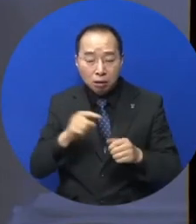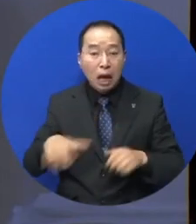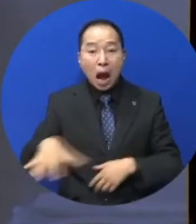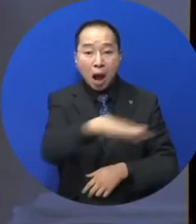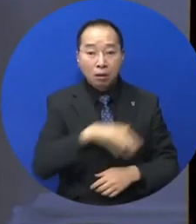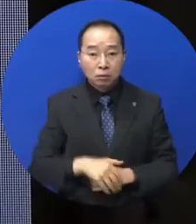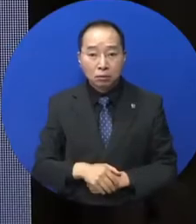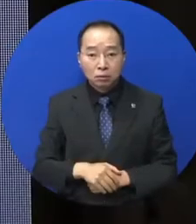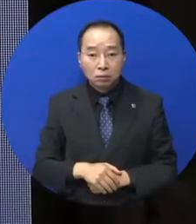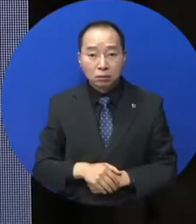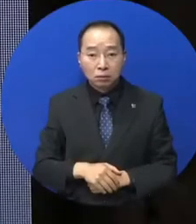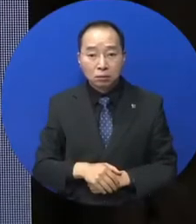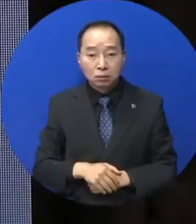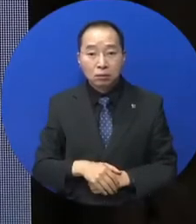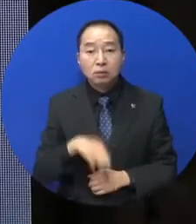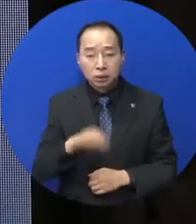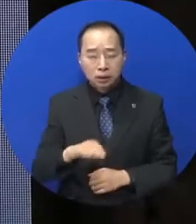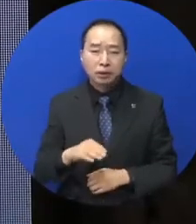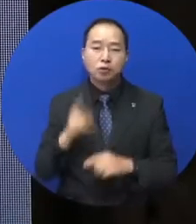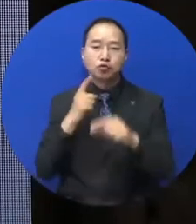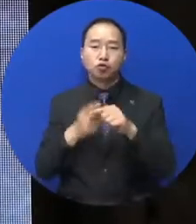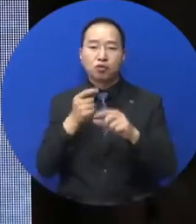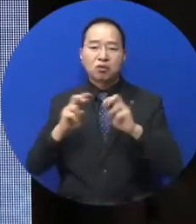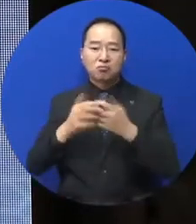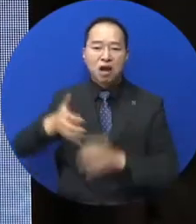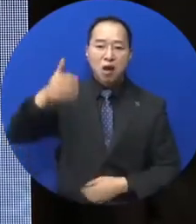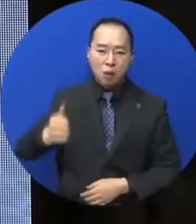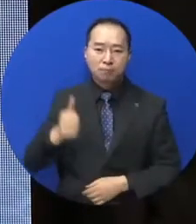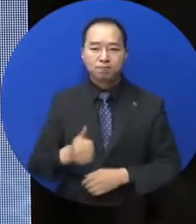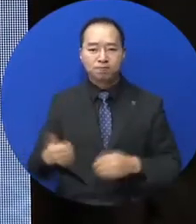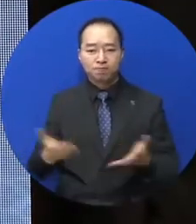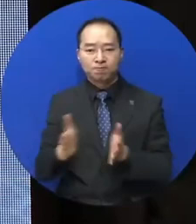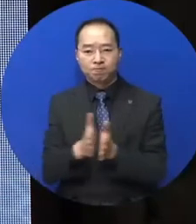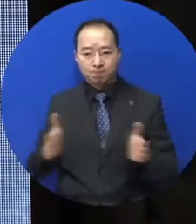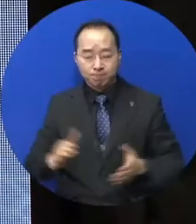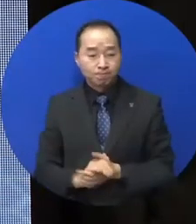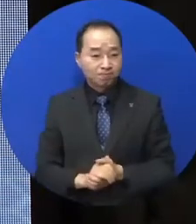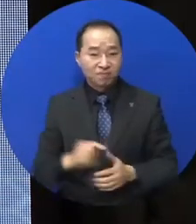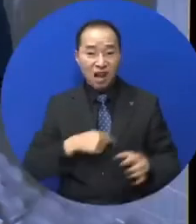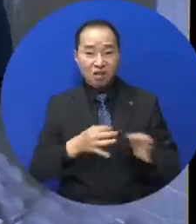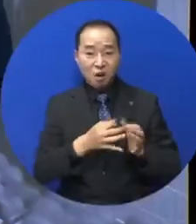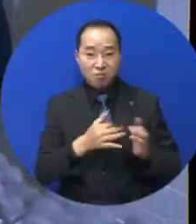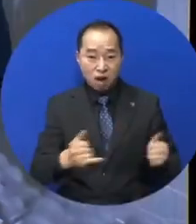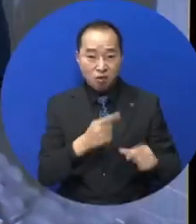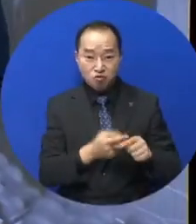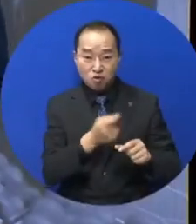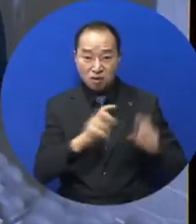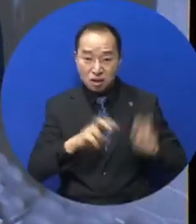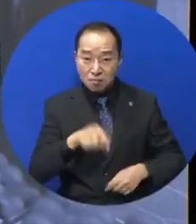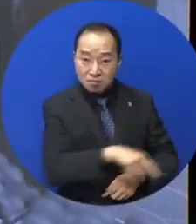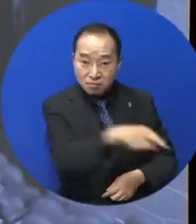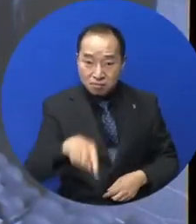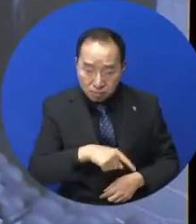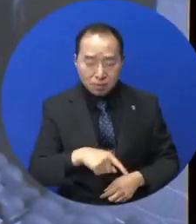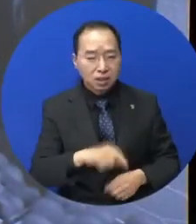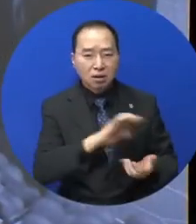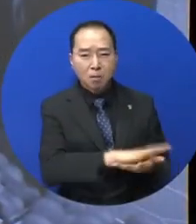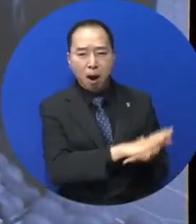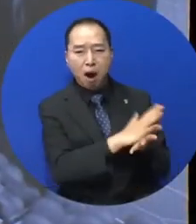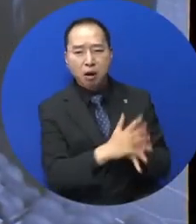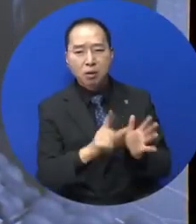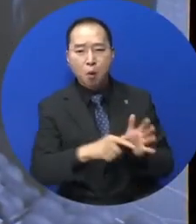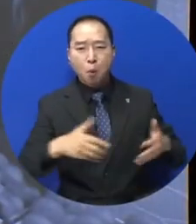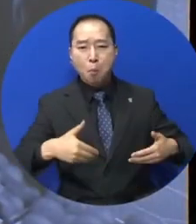던지면서 중소벤처기업부 장관으로 일했습니다. 자영업자와 중소기업에게 대전환의 시대에